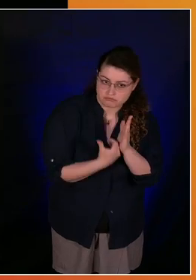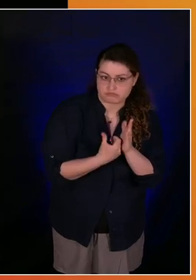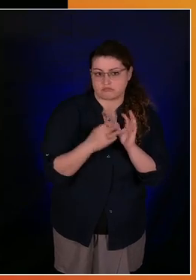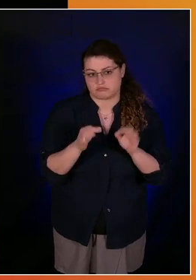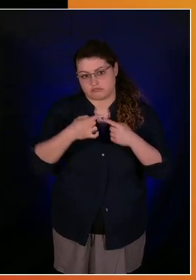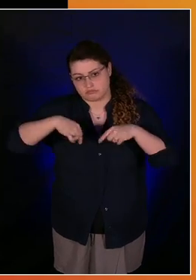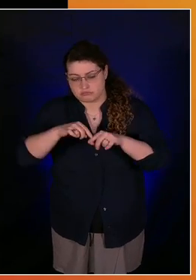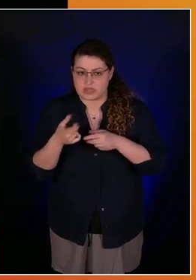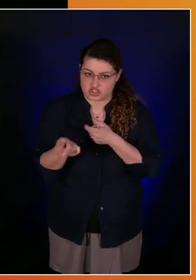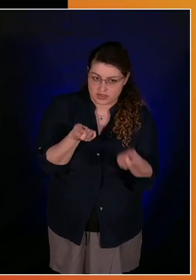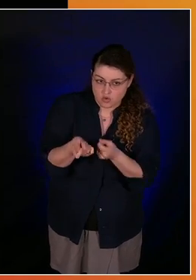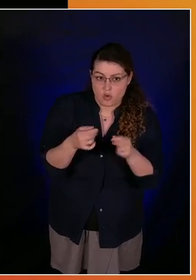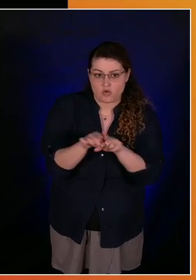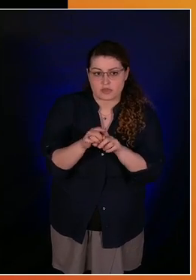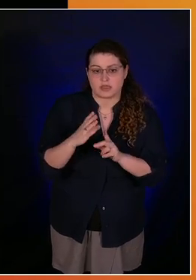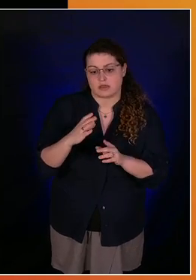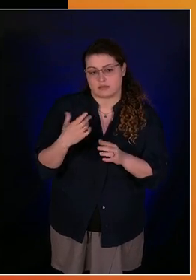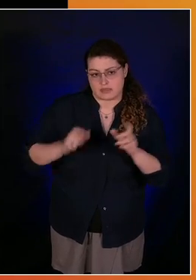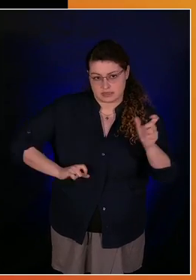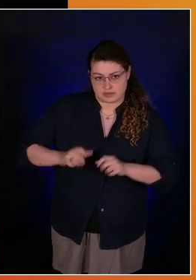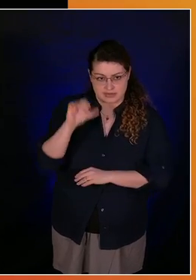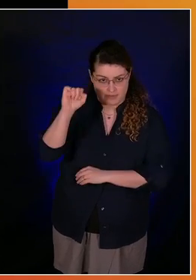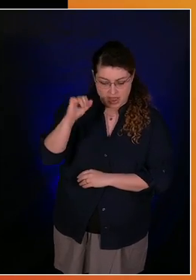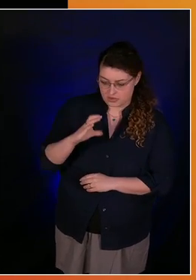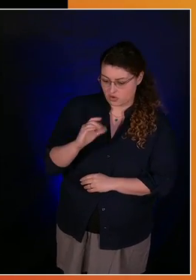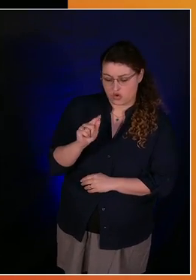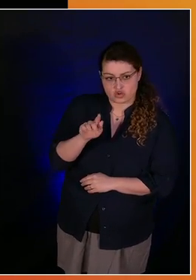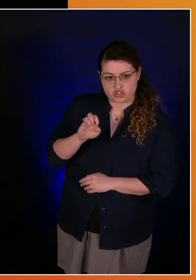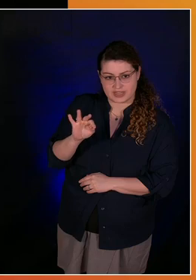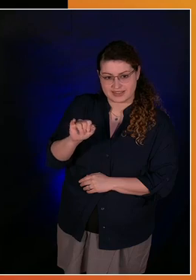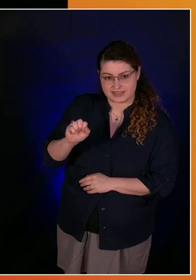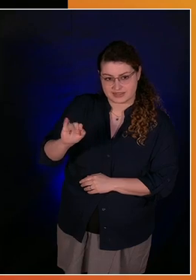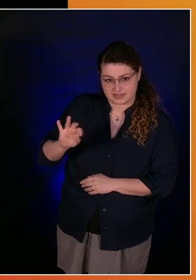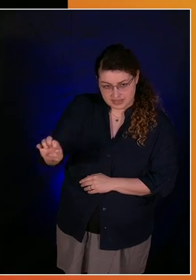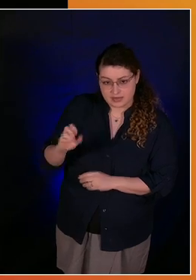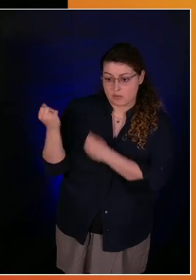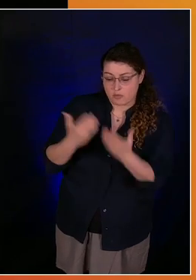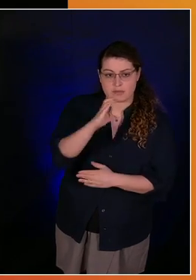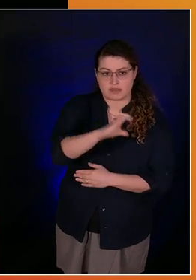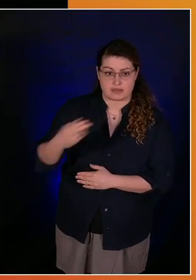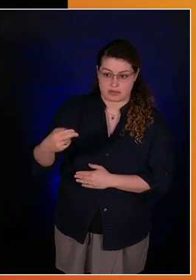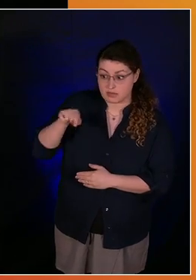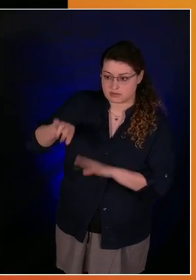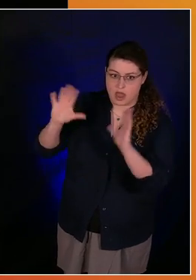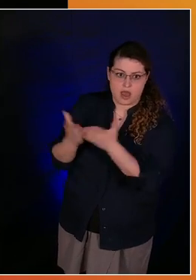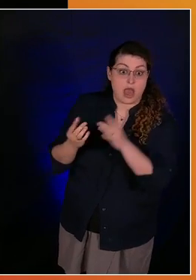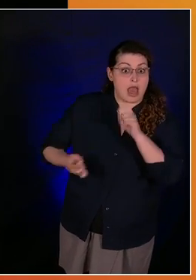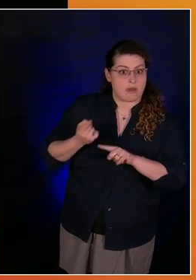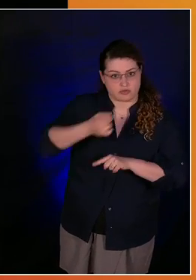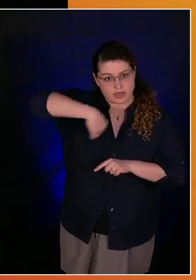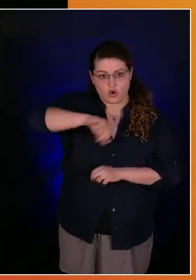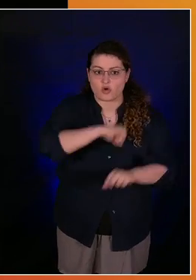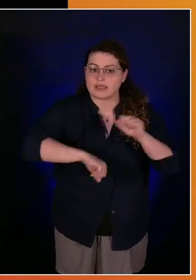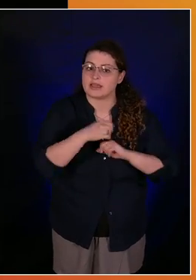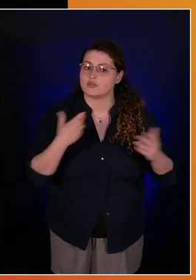gestion aussi mes camarades cogétis proposé par le CCN c'est un élément essentiel de vie de notre organisation aussi hein